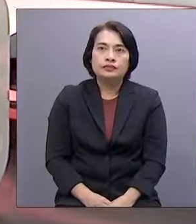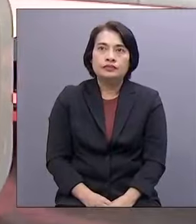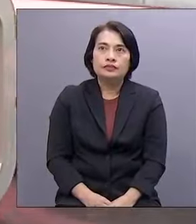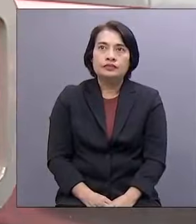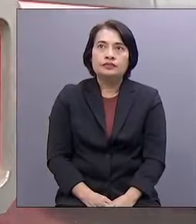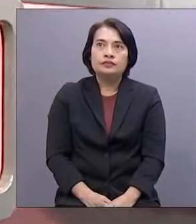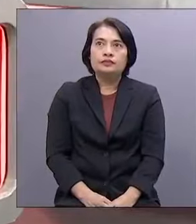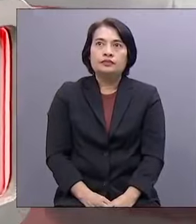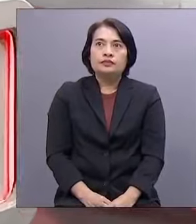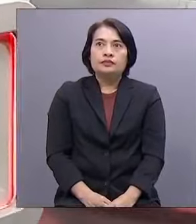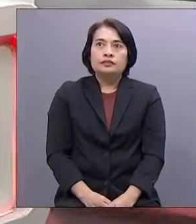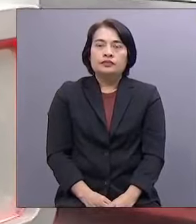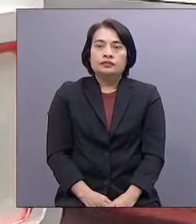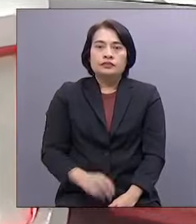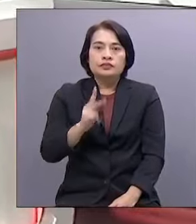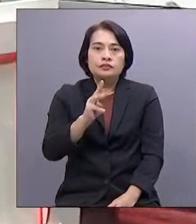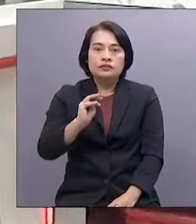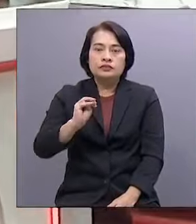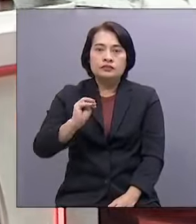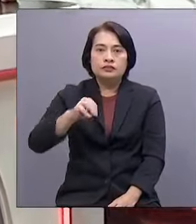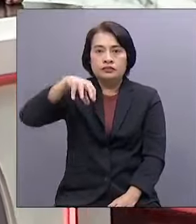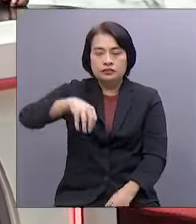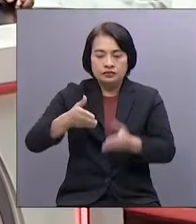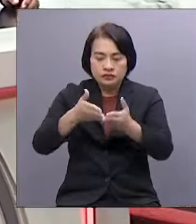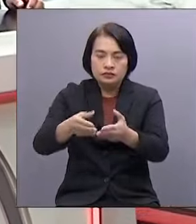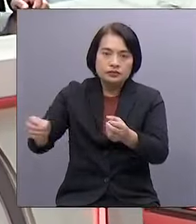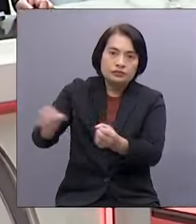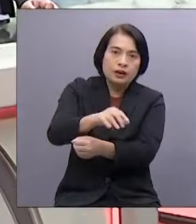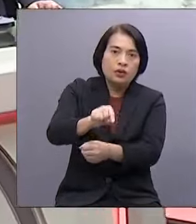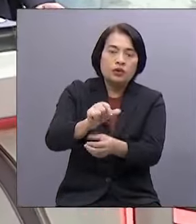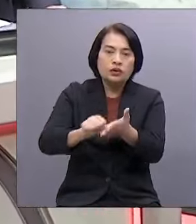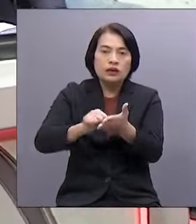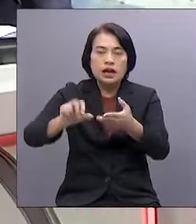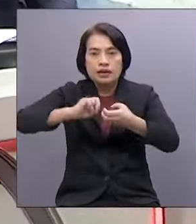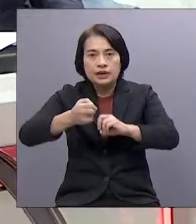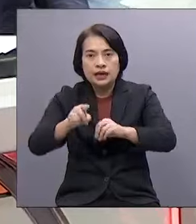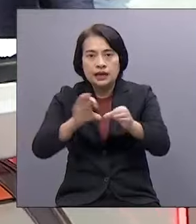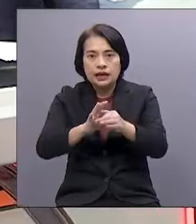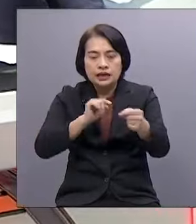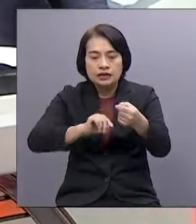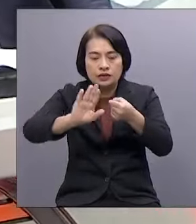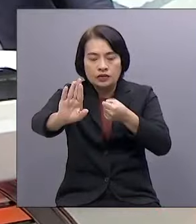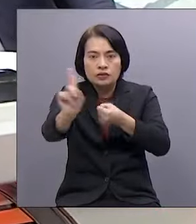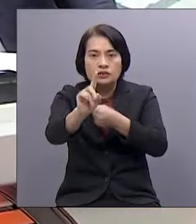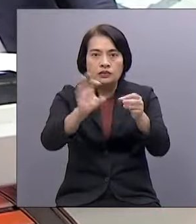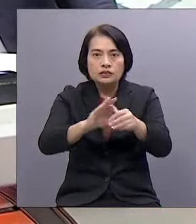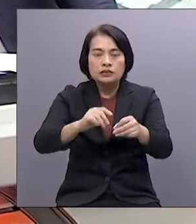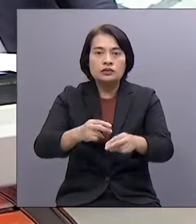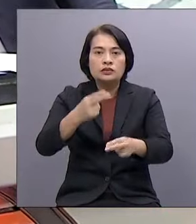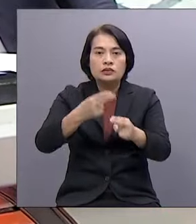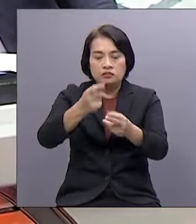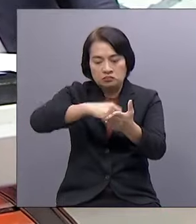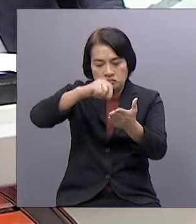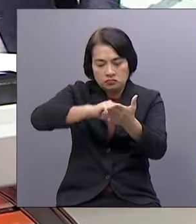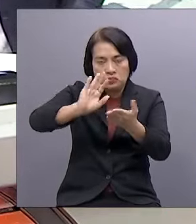อธิบดีกรมประมงเร่งแก้ปัญหาเครื่องมือประมงผิดกฎหมายนะครับโดยลงนามให้ผู้ว่าราชการจังหวัดทุกจังหวัดเร่งกวาดล้าง